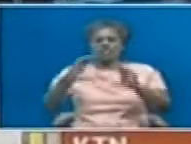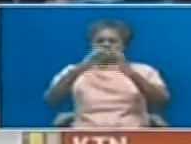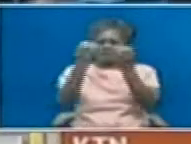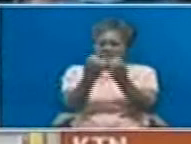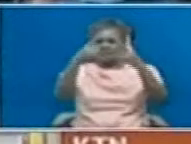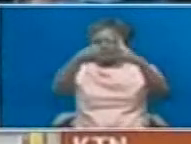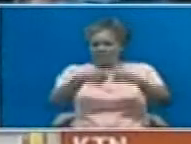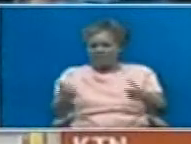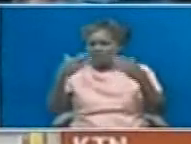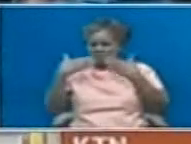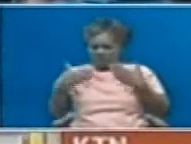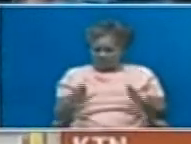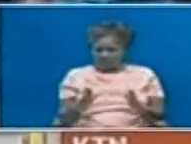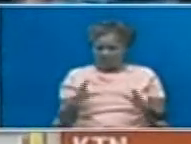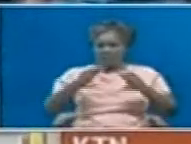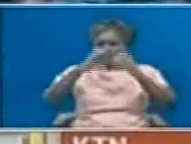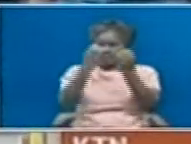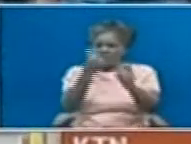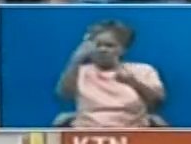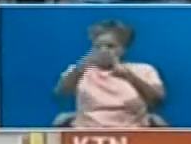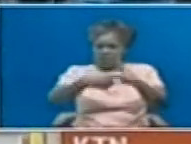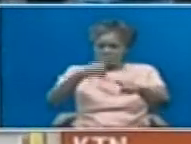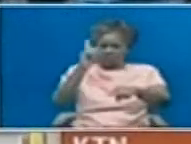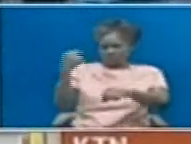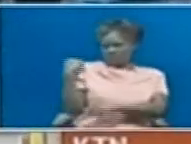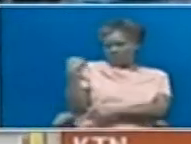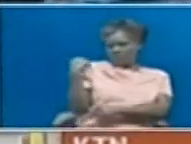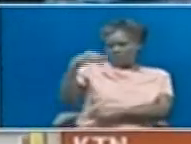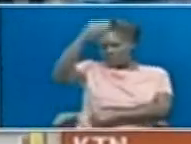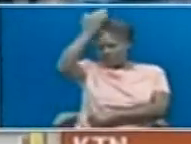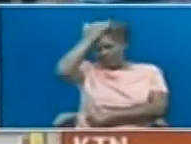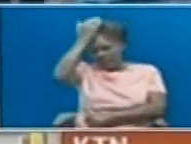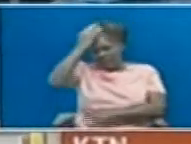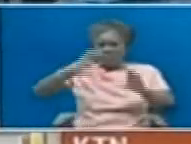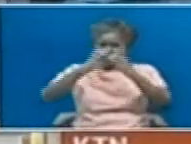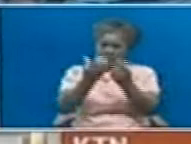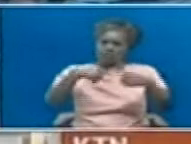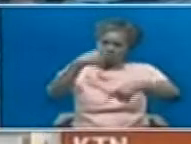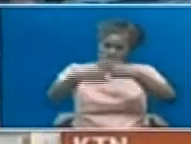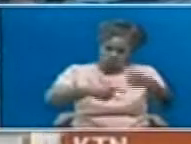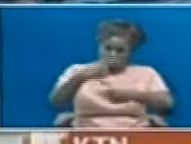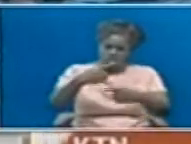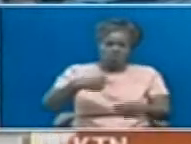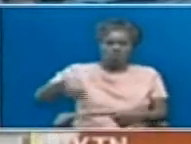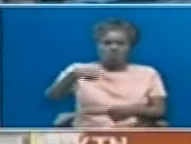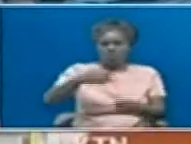already begun. We have been in class since yesterday, Monday. So yeah, we are just being